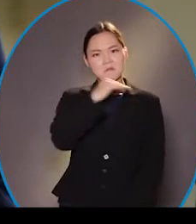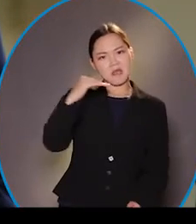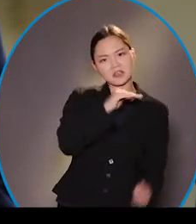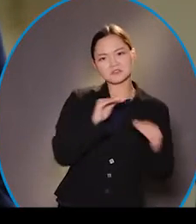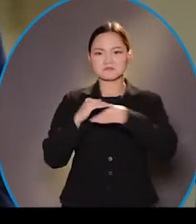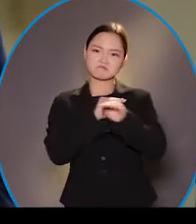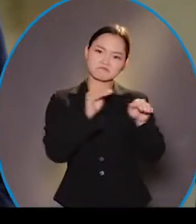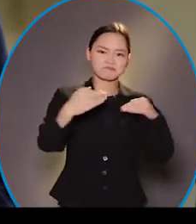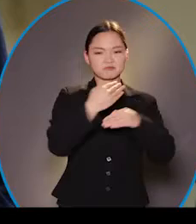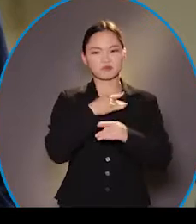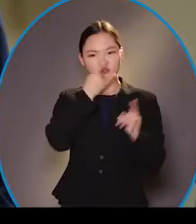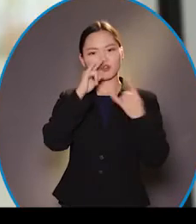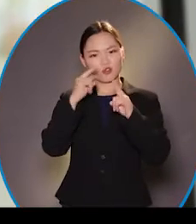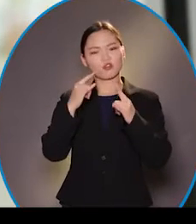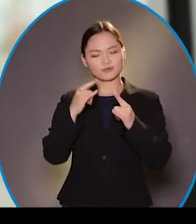Мөчөө тахад.